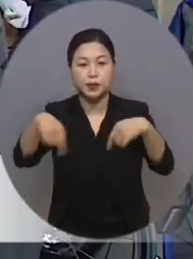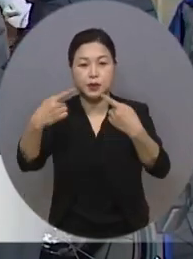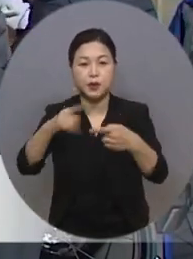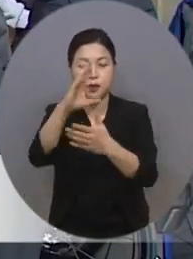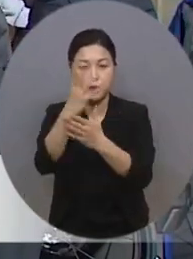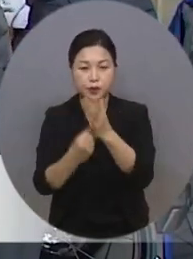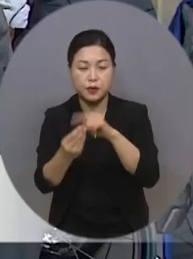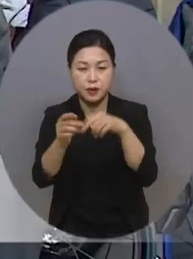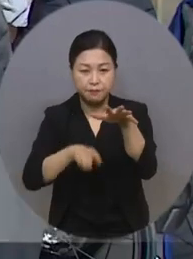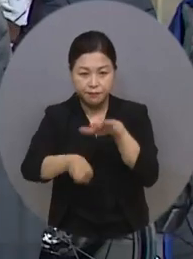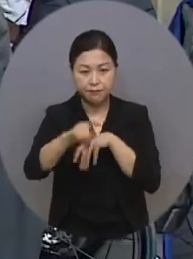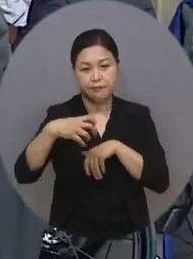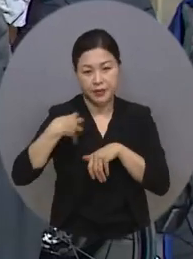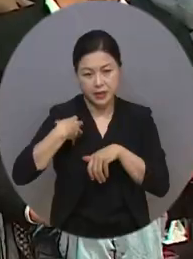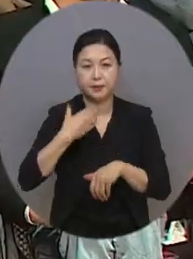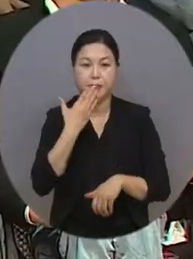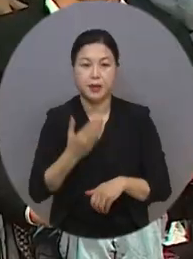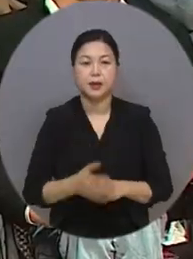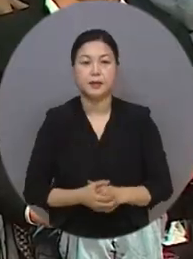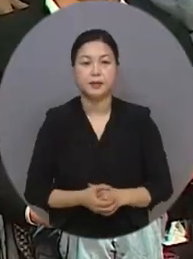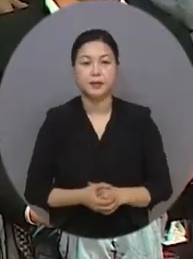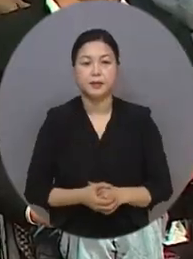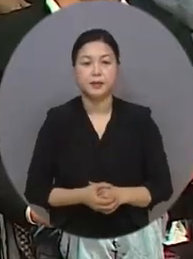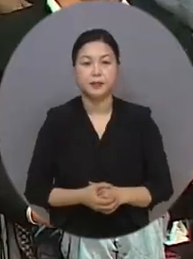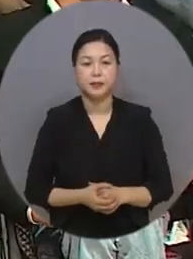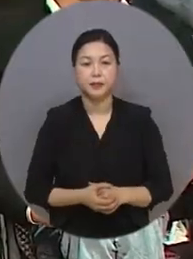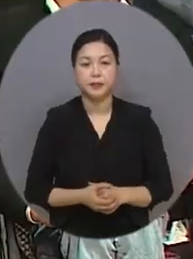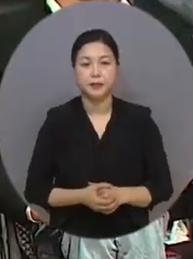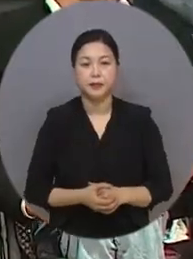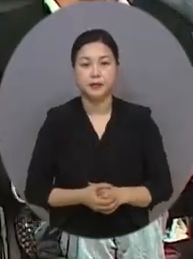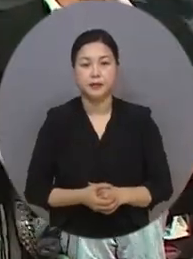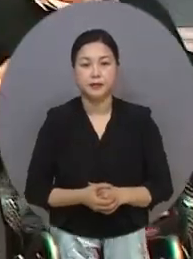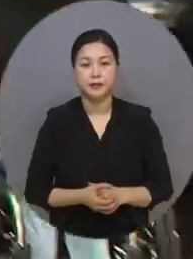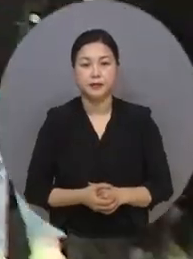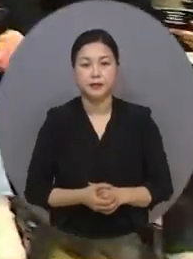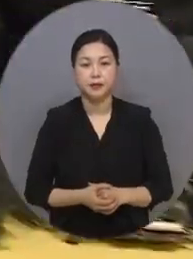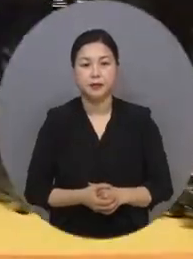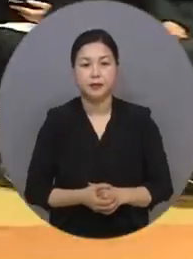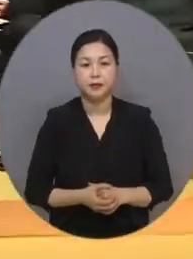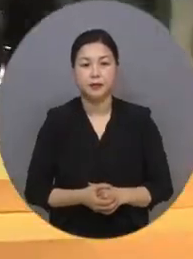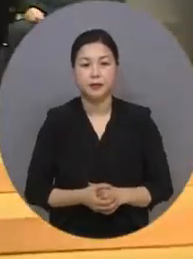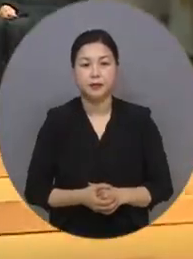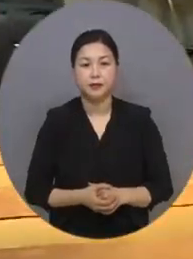농구가 앞장서서 나갈 것입니다. 복지TV 뉴스 박순용입니다.